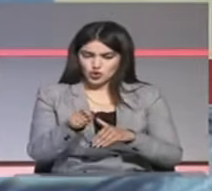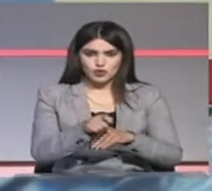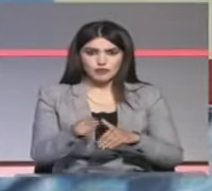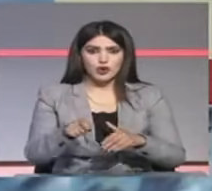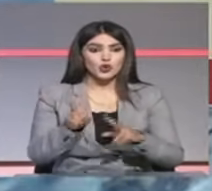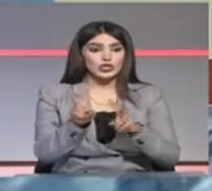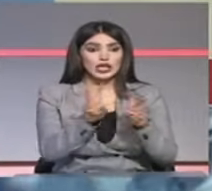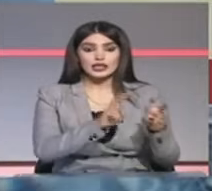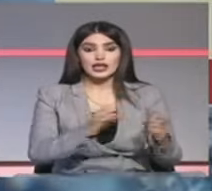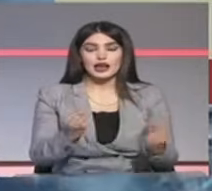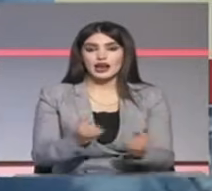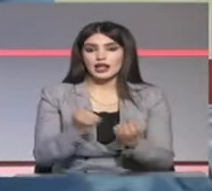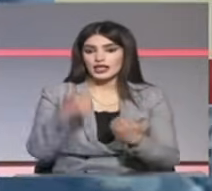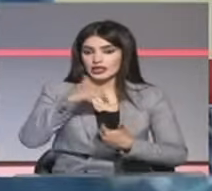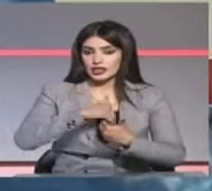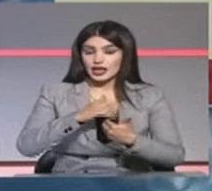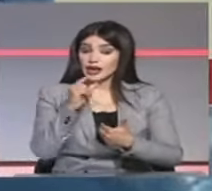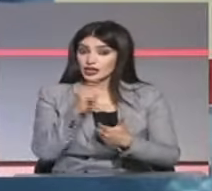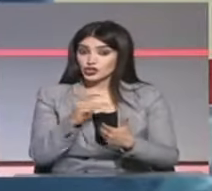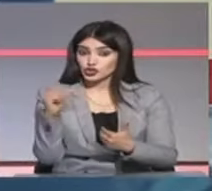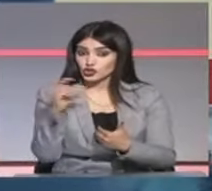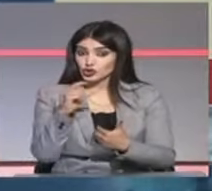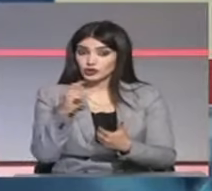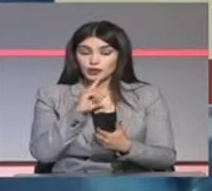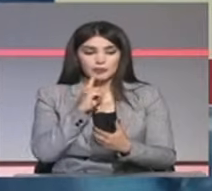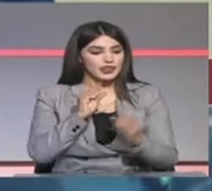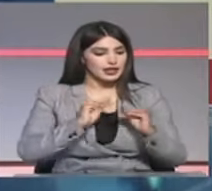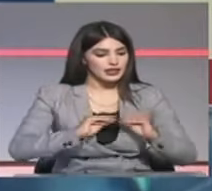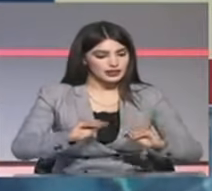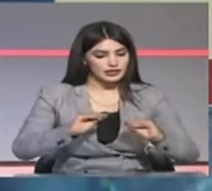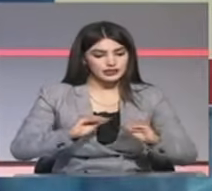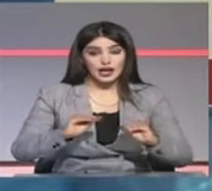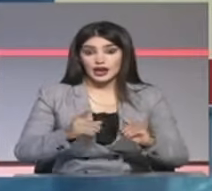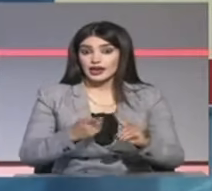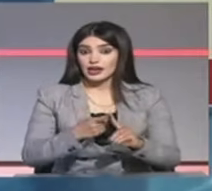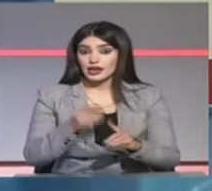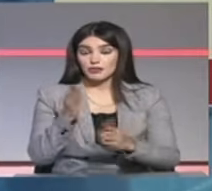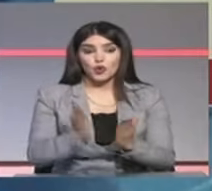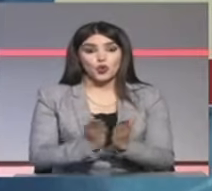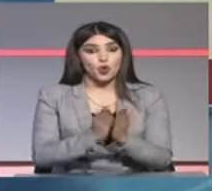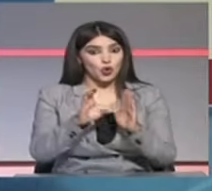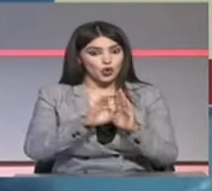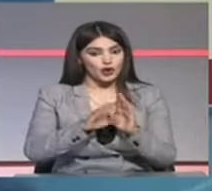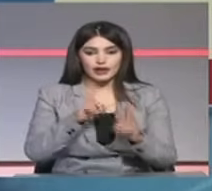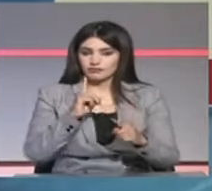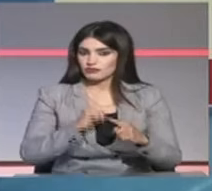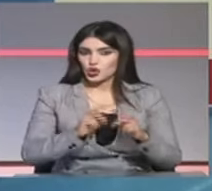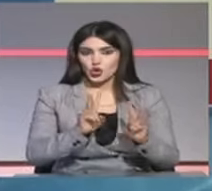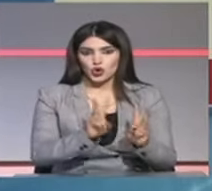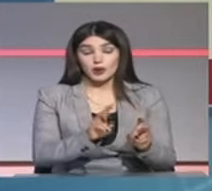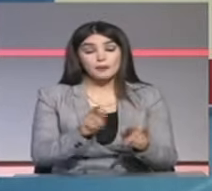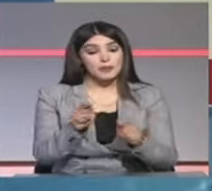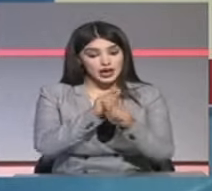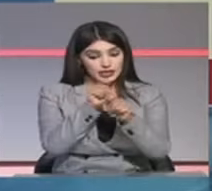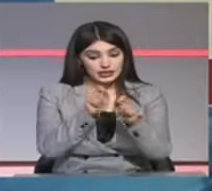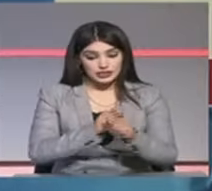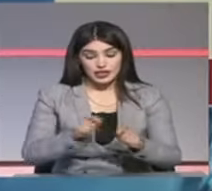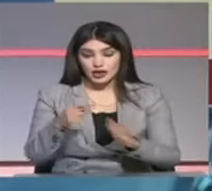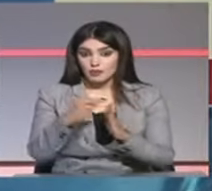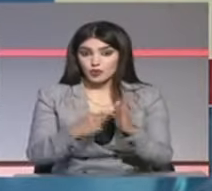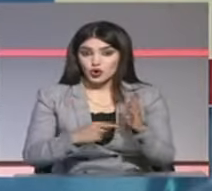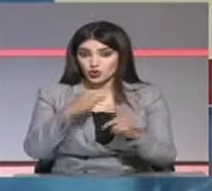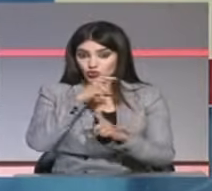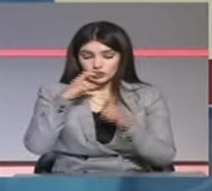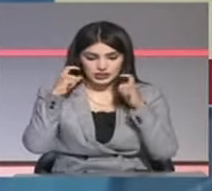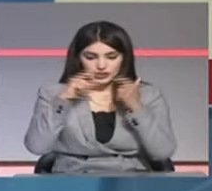كافه الانشطه داخل المعالم الدينيه من دروس واملاءات قرانيه مع ضروره احترام وتطبيق بروتوكول